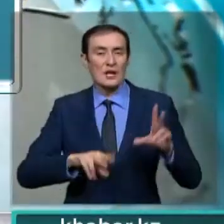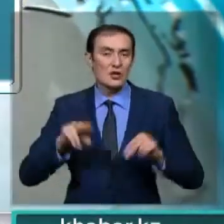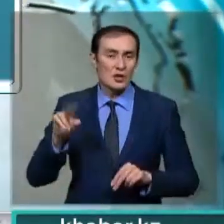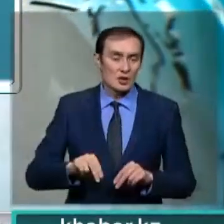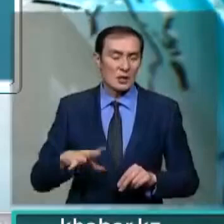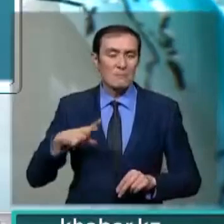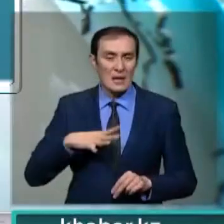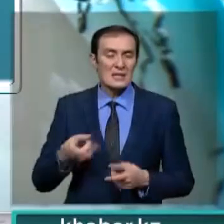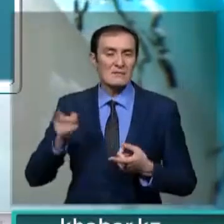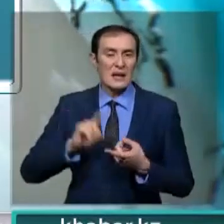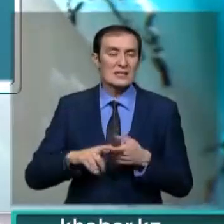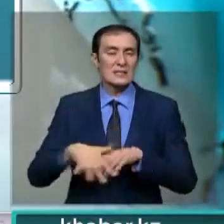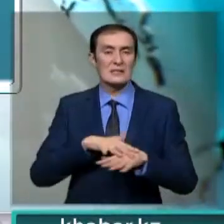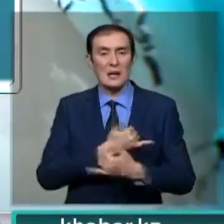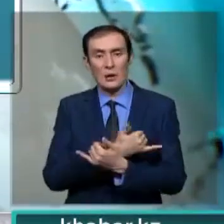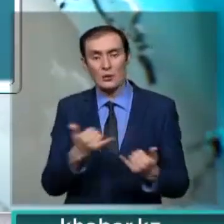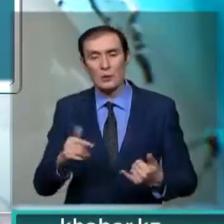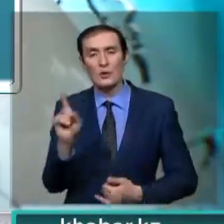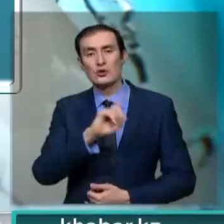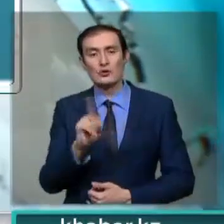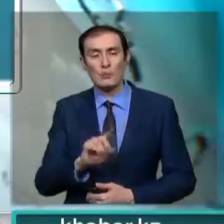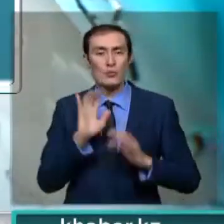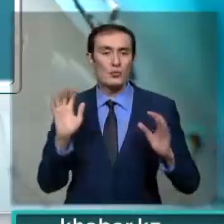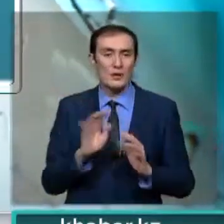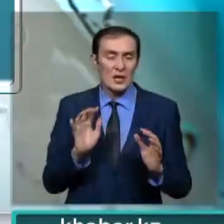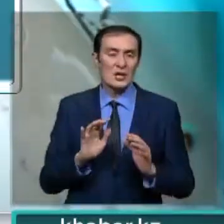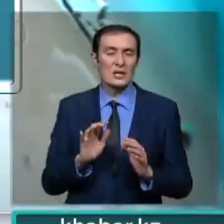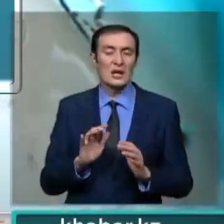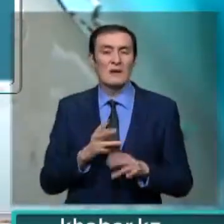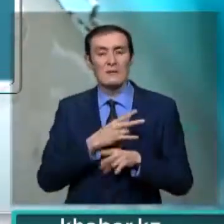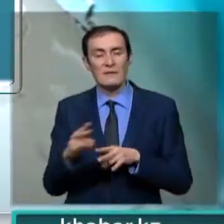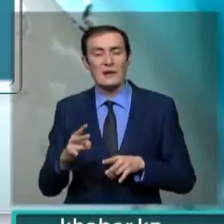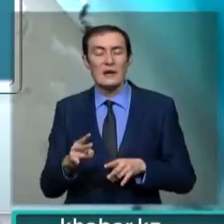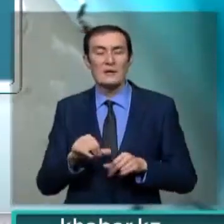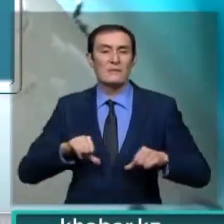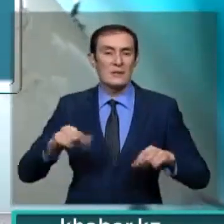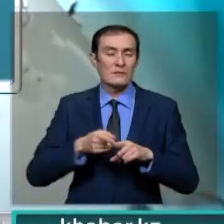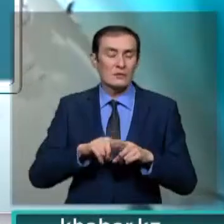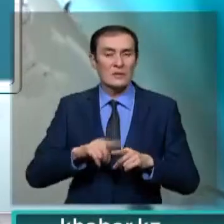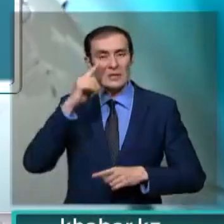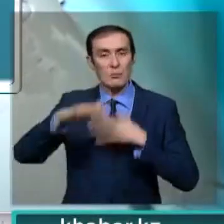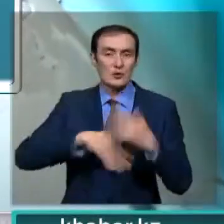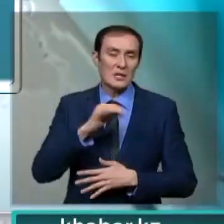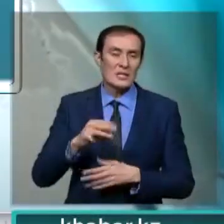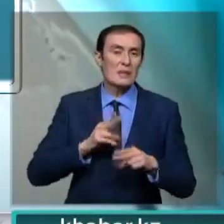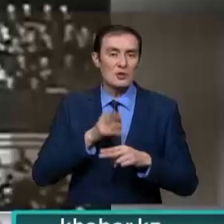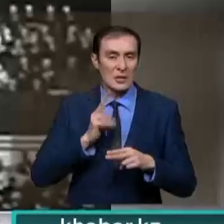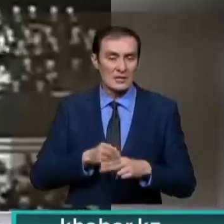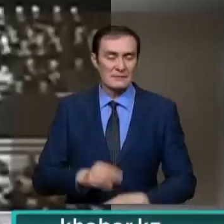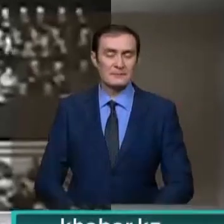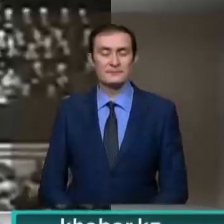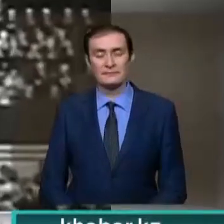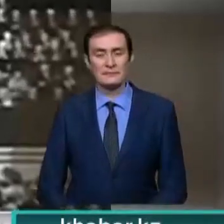были связаны с народом с тем чтобы уберечь его от напастей и посягательств заблуждение и замешательств